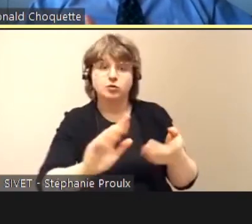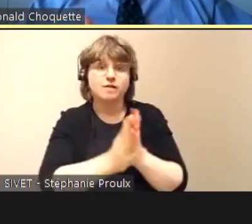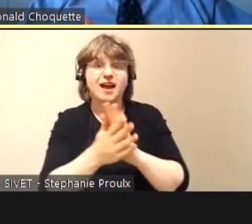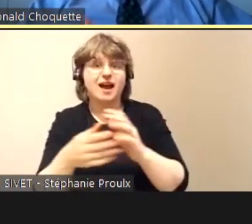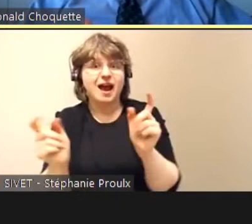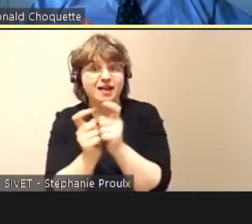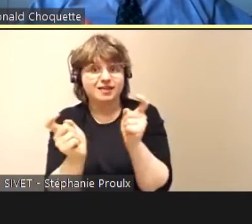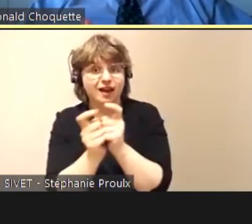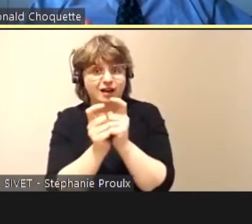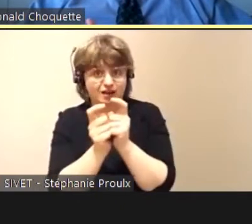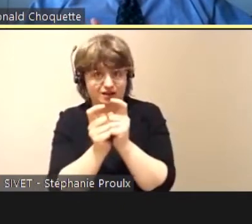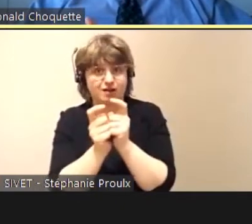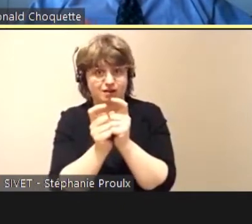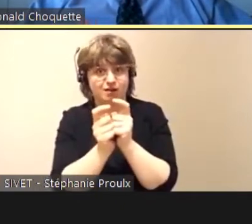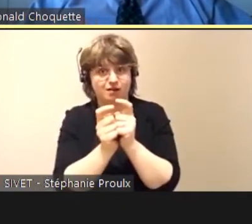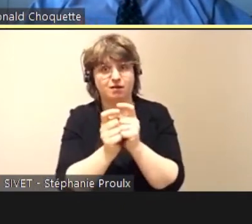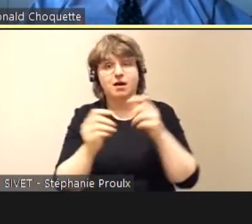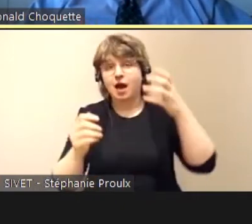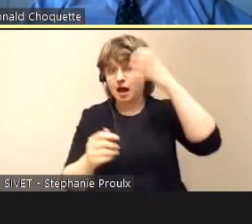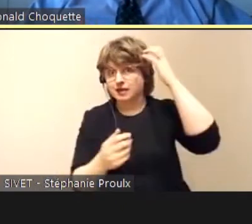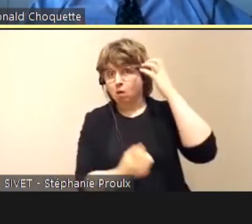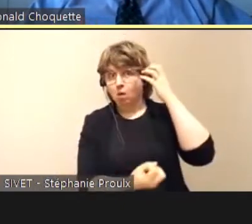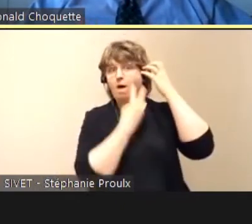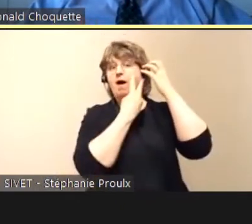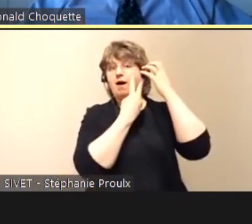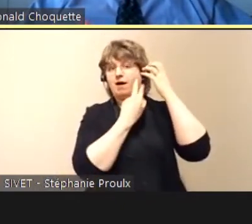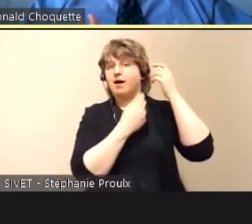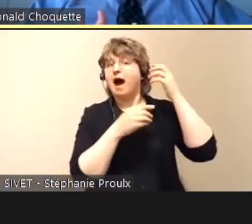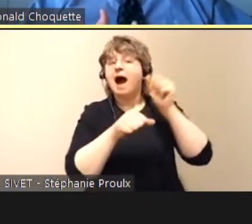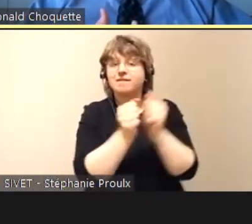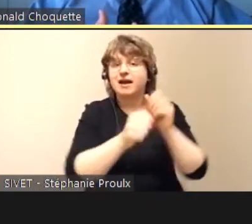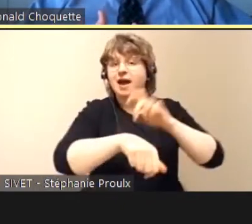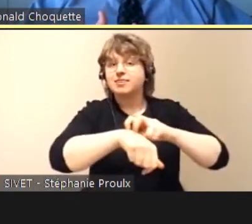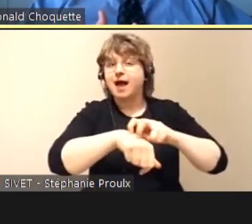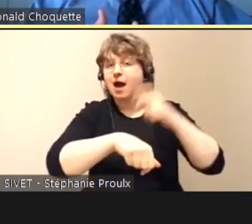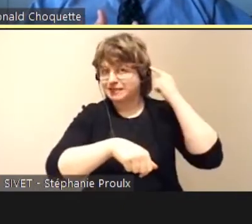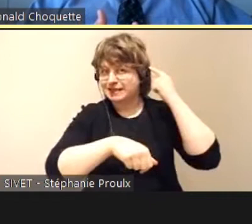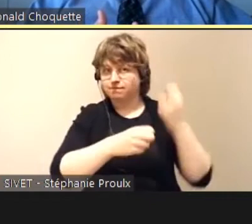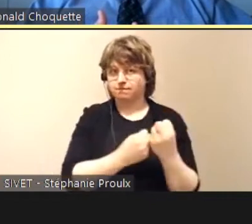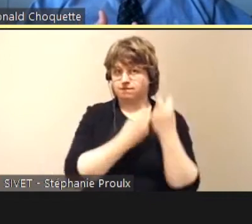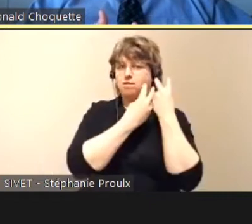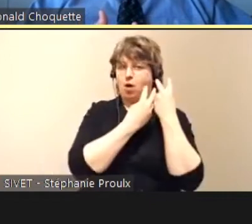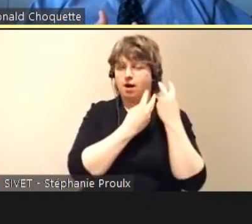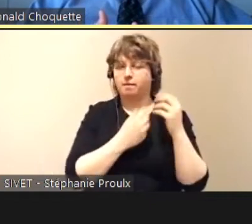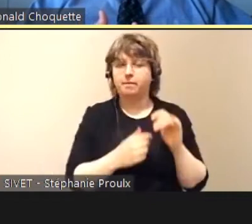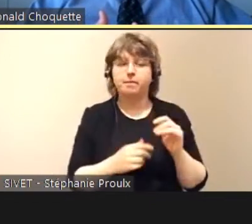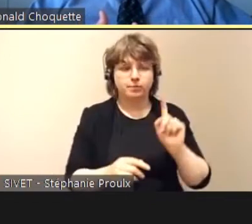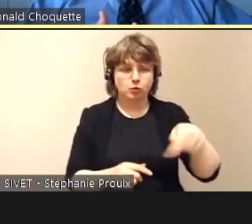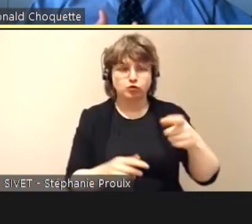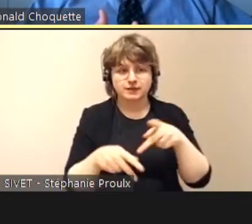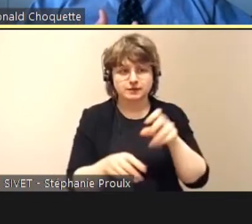qui est envoyée au cerveau par le nerf auditif. OK? Prochaine diapo.